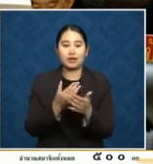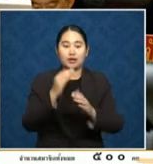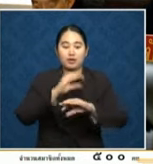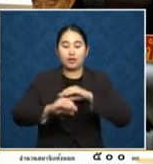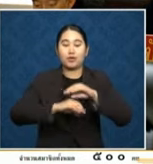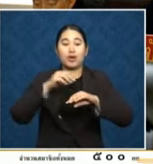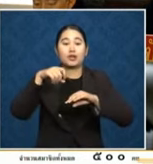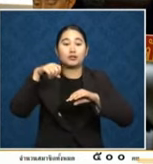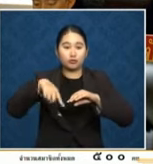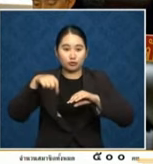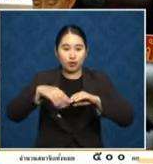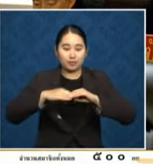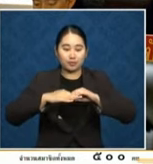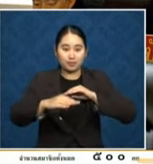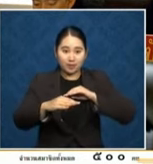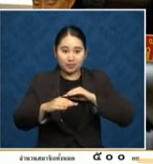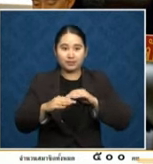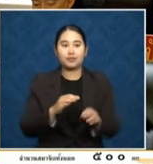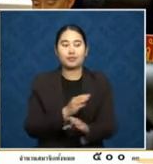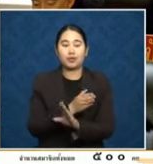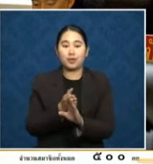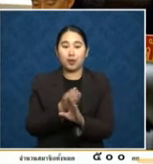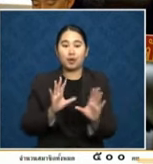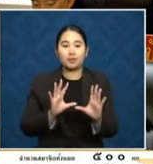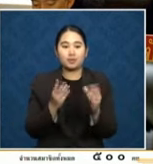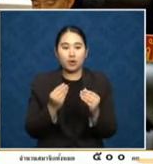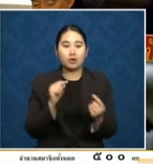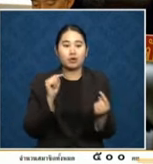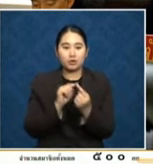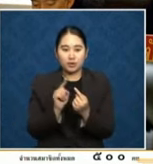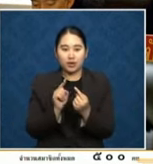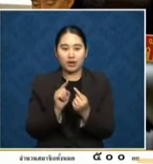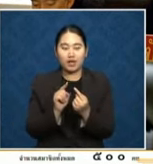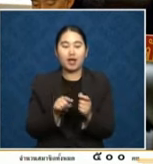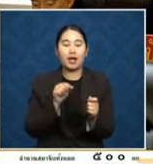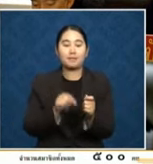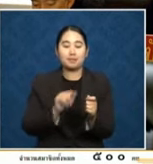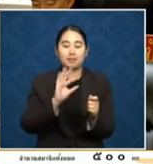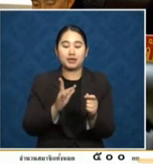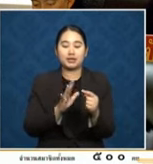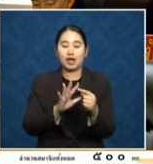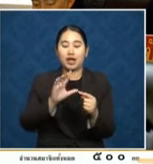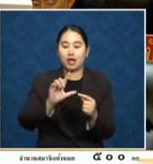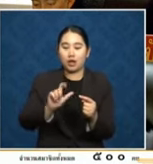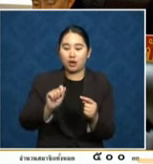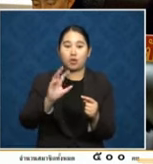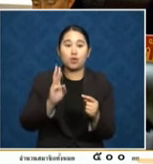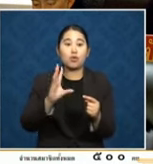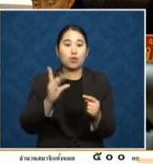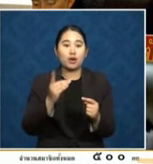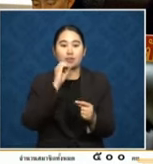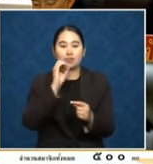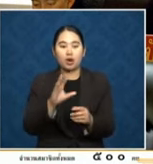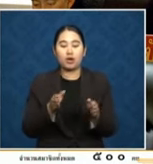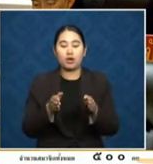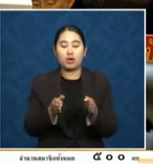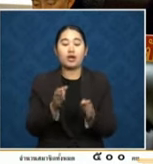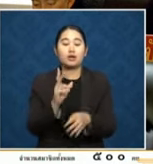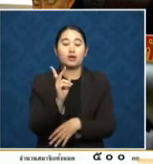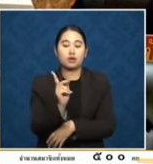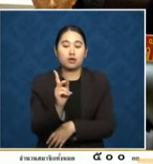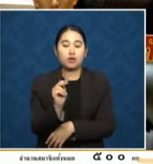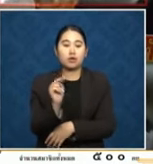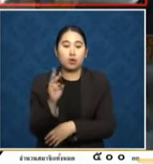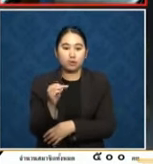างถนนสายนี้มาสิ้นสุดที่บ้านกุมแปตำบลบ้านตูนอำเภอชะอวดกระผมจึงขอให้กรมทางหลวง